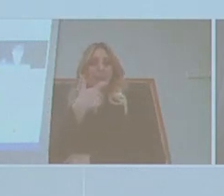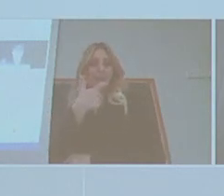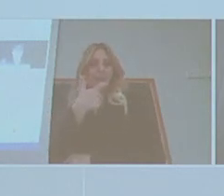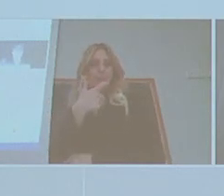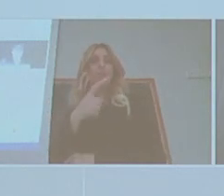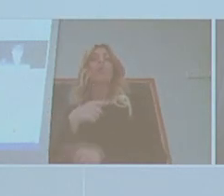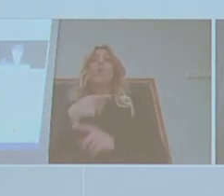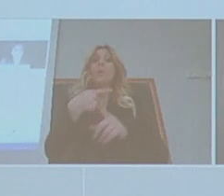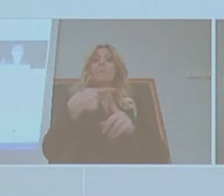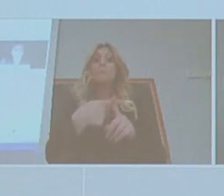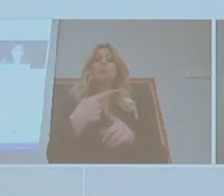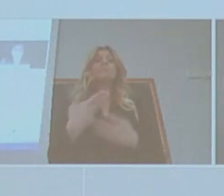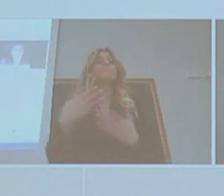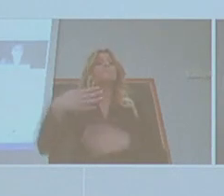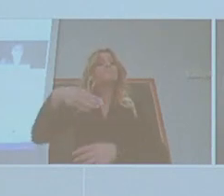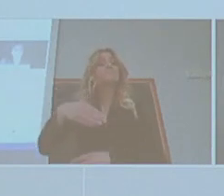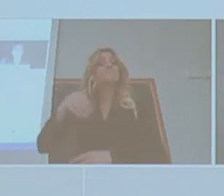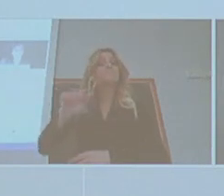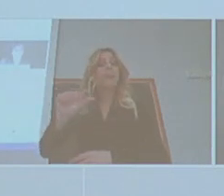è anche un master